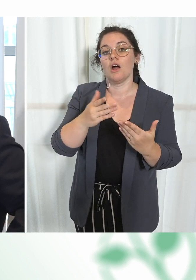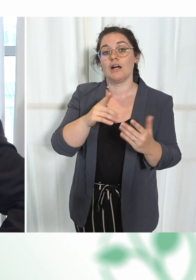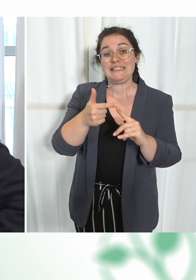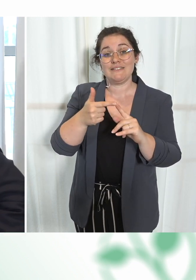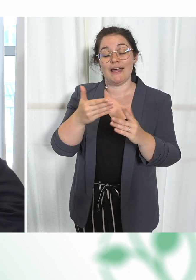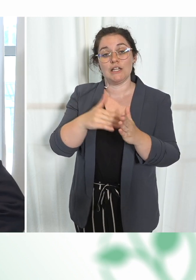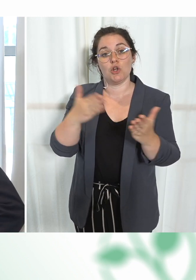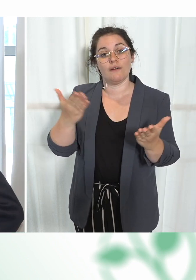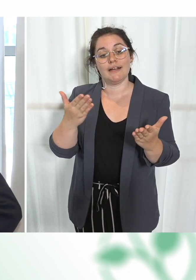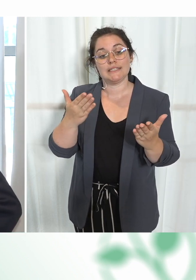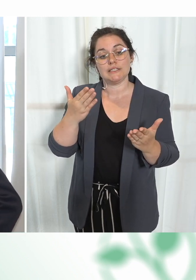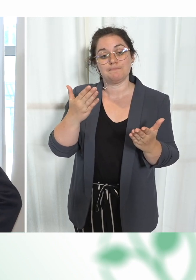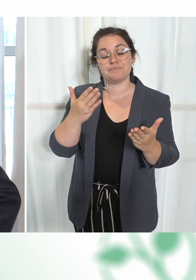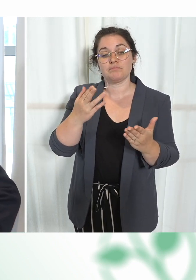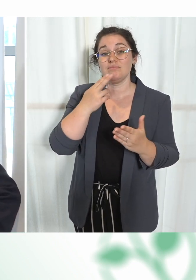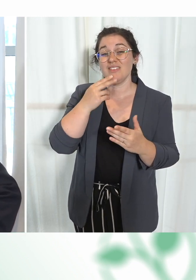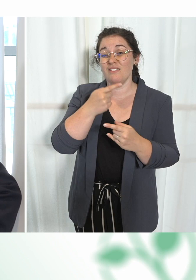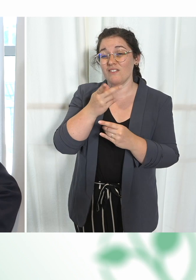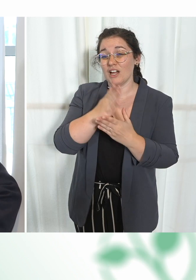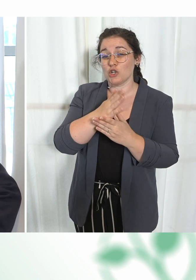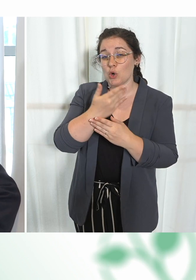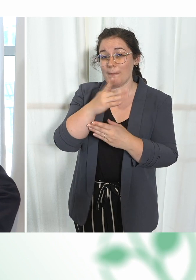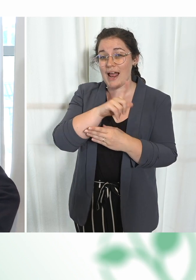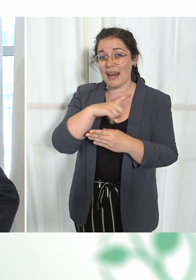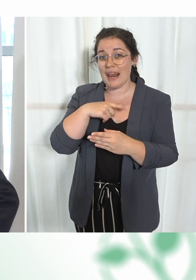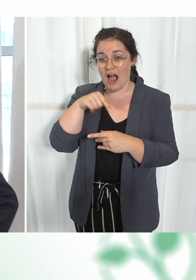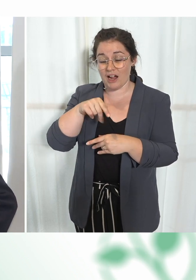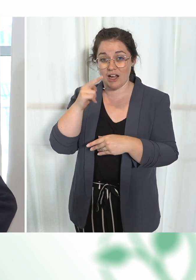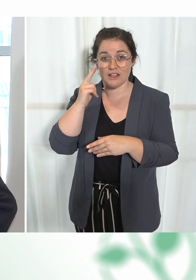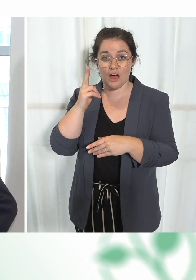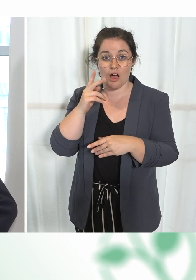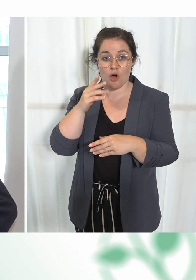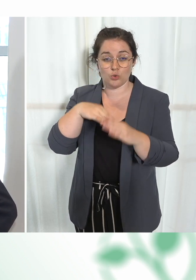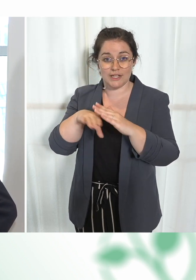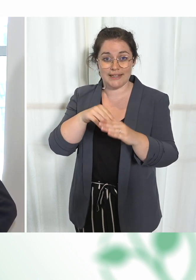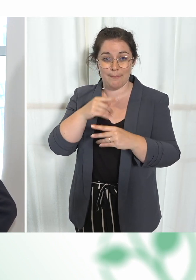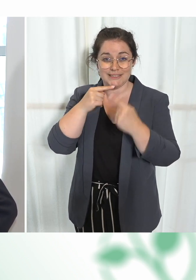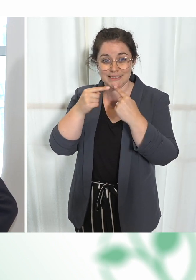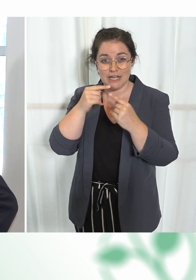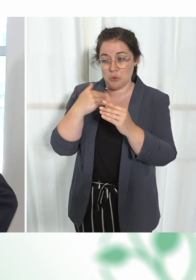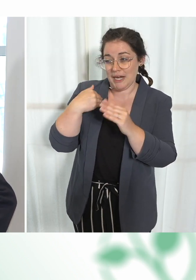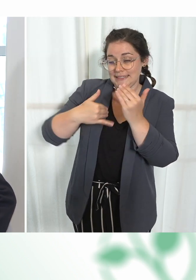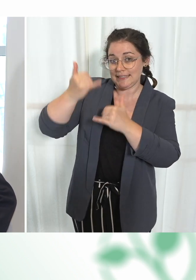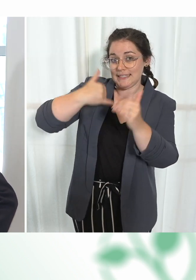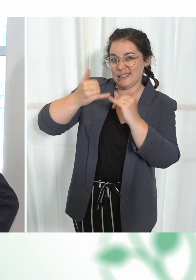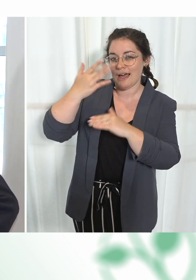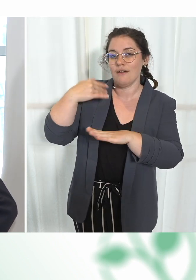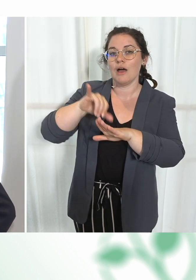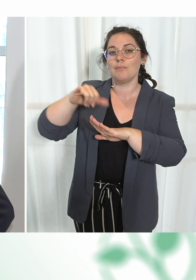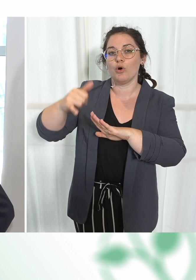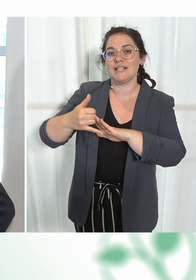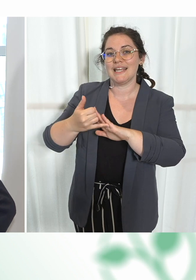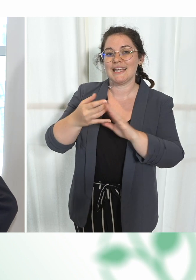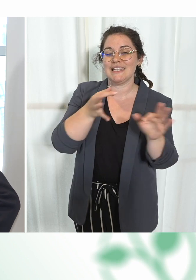zweite, und wer schon länger beim Unternehmensdialog dabei ist, war voriges Jahr, haben wir das Projekt